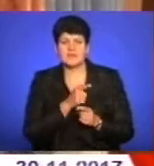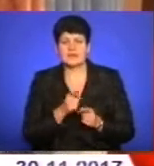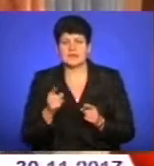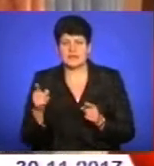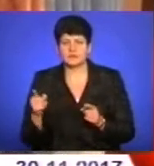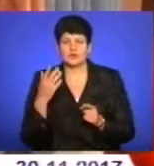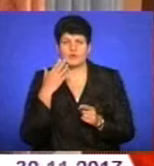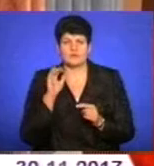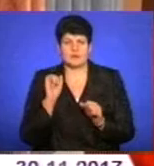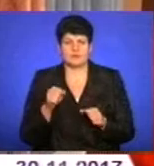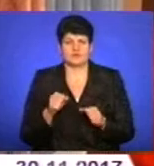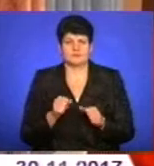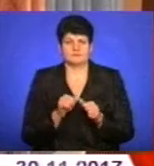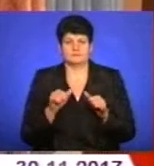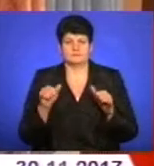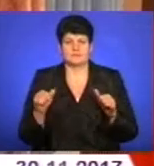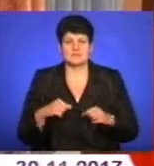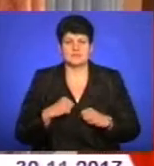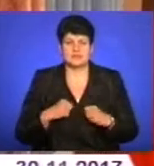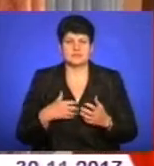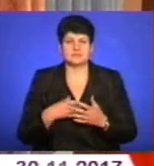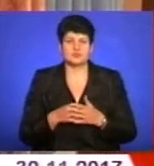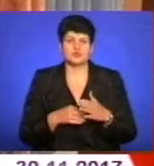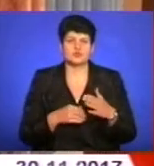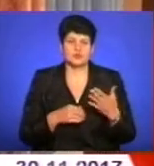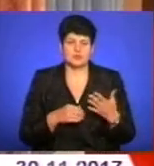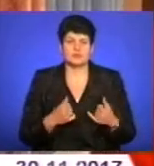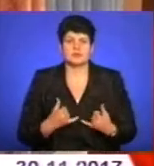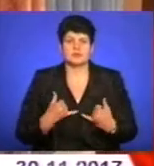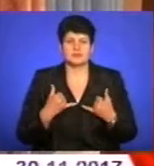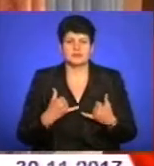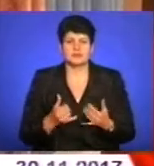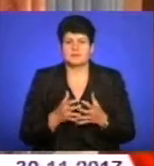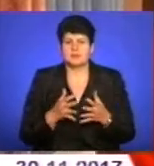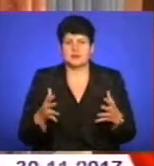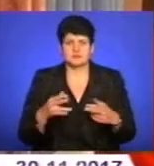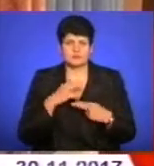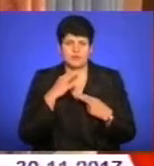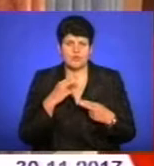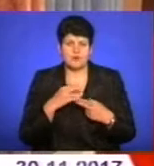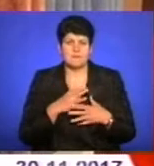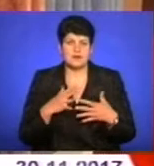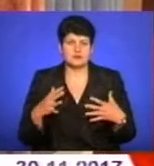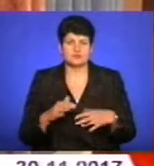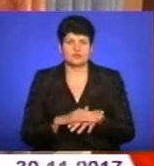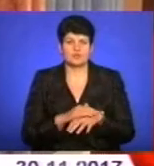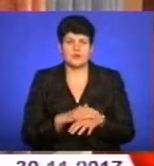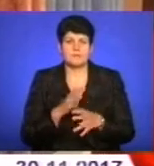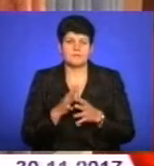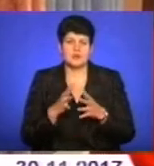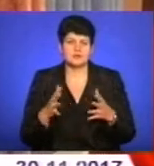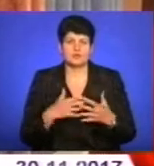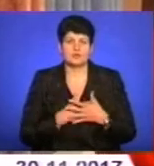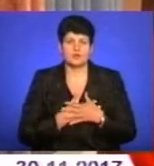може розкритися. Ми стараємося зі своєї сторони приділити їм максимум уваги, максимум доброти і максимум любові, готуючи